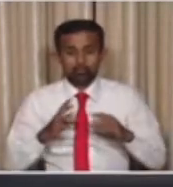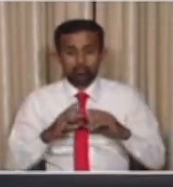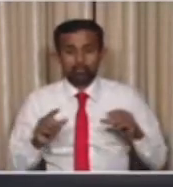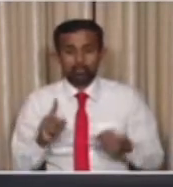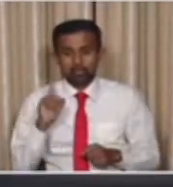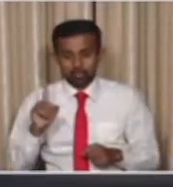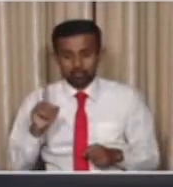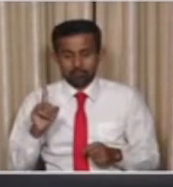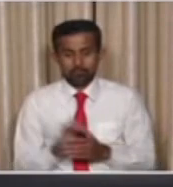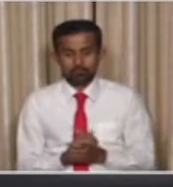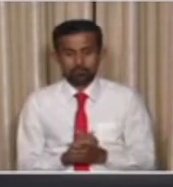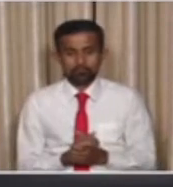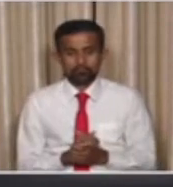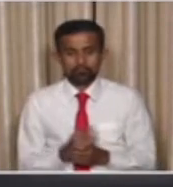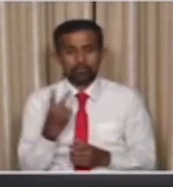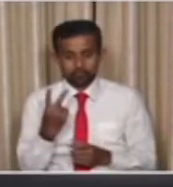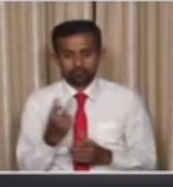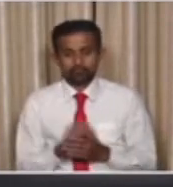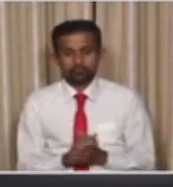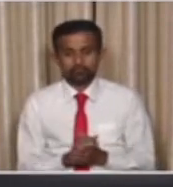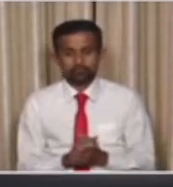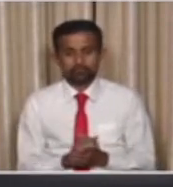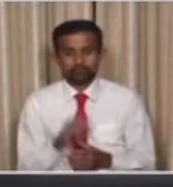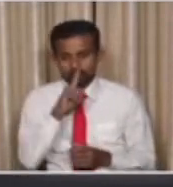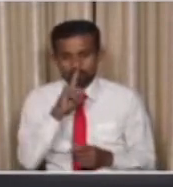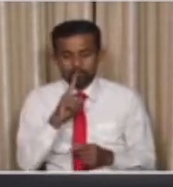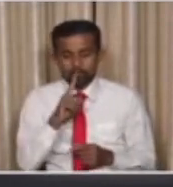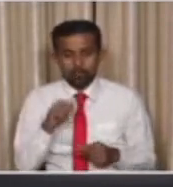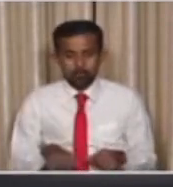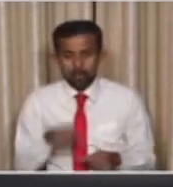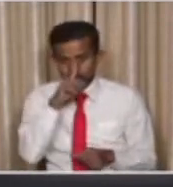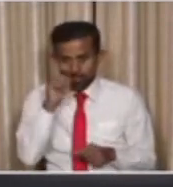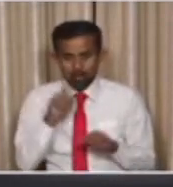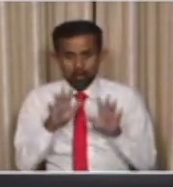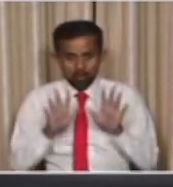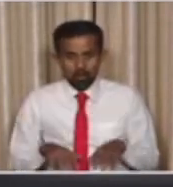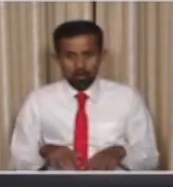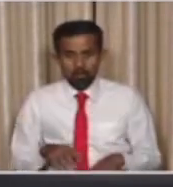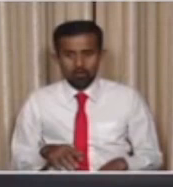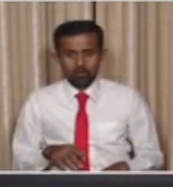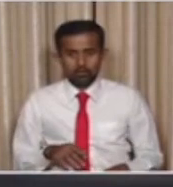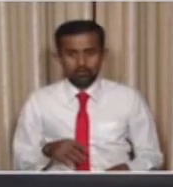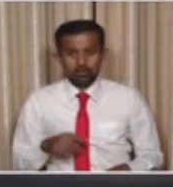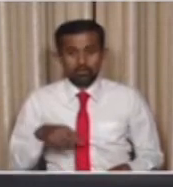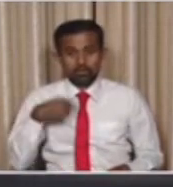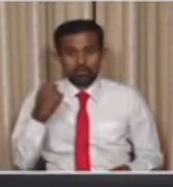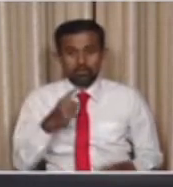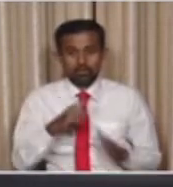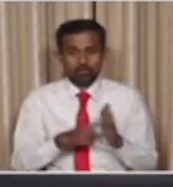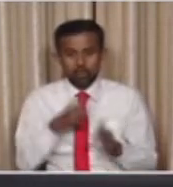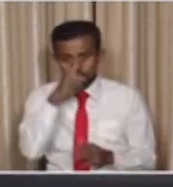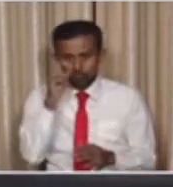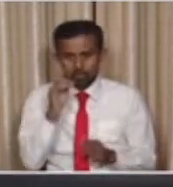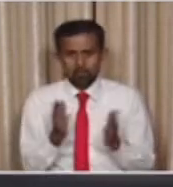1කි. 2. මෙන් එක් එන්ජිමක් මේ මාසයේ අවසානයේදී ද ඉතිරි එන්ජිම ජනවාරි මාස